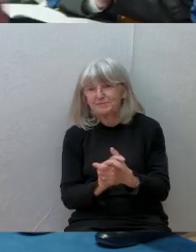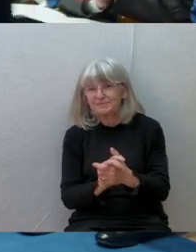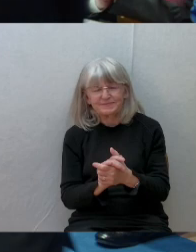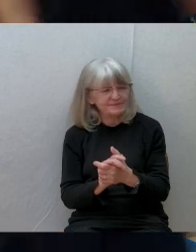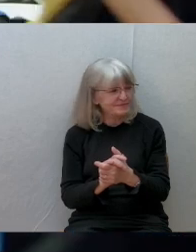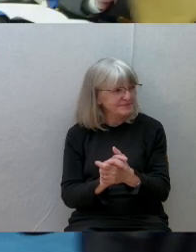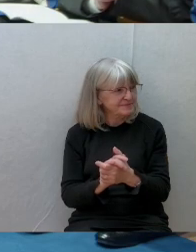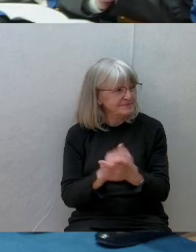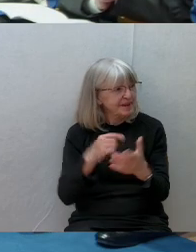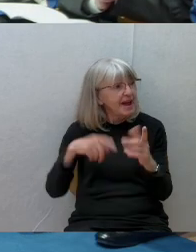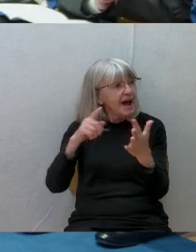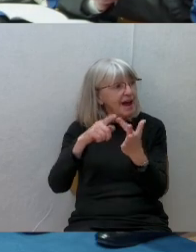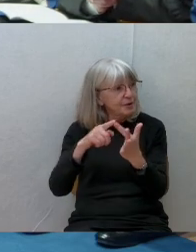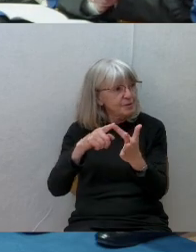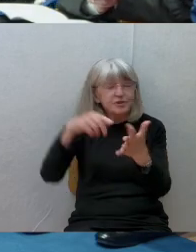Eyewumi Njoku.